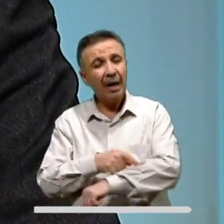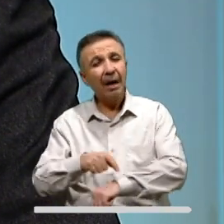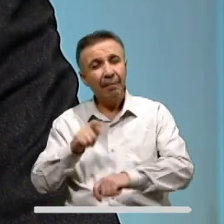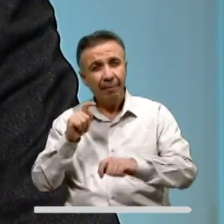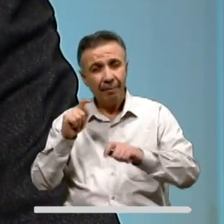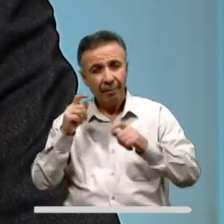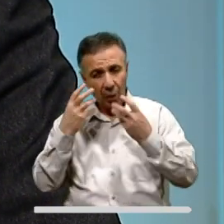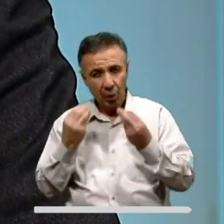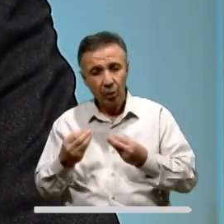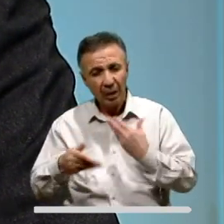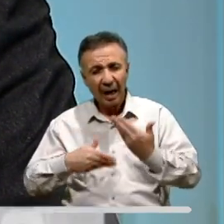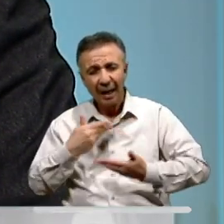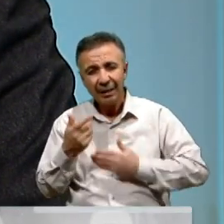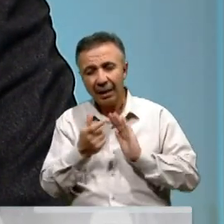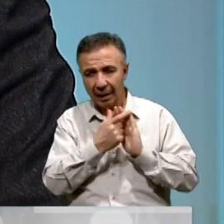ayeti kerimedir.